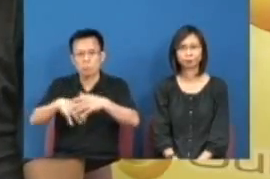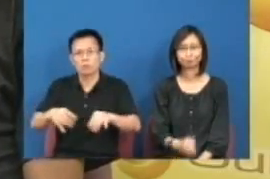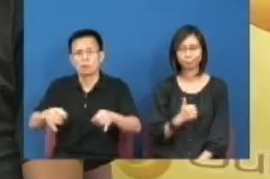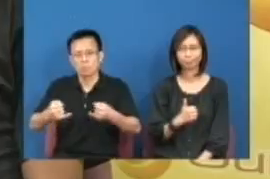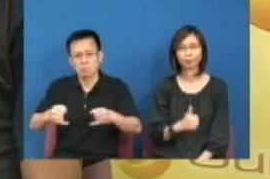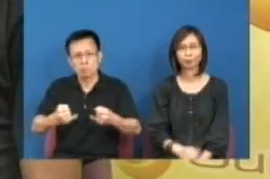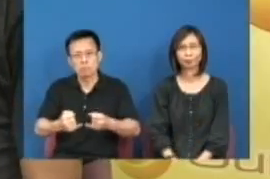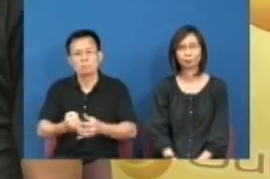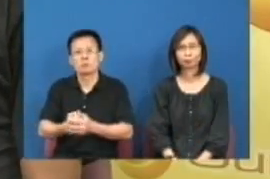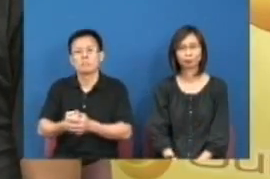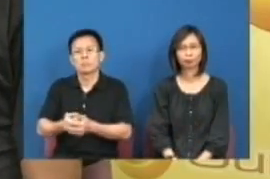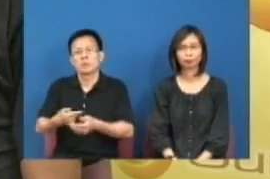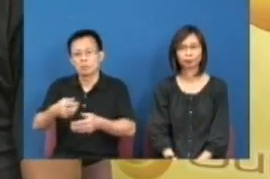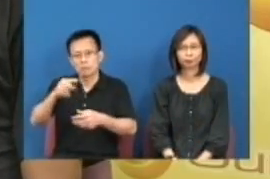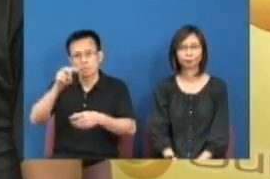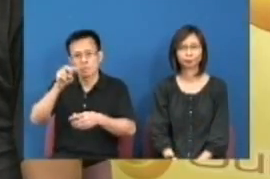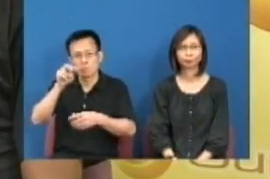呢個你要睇到